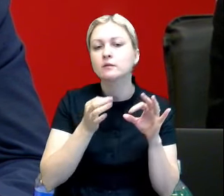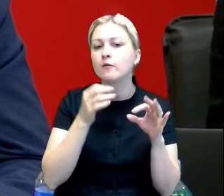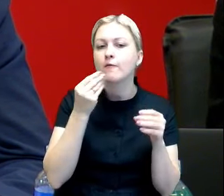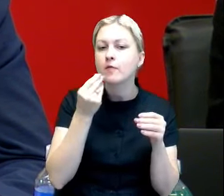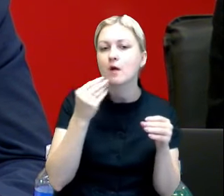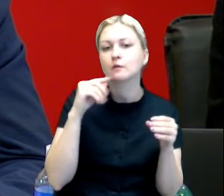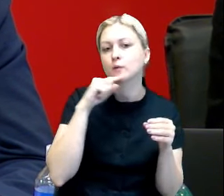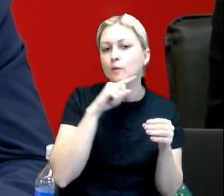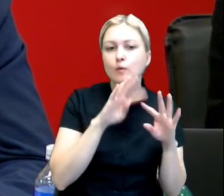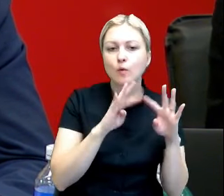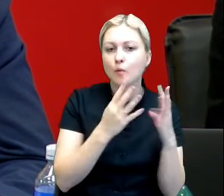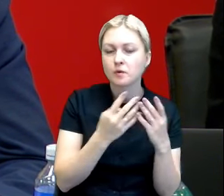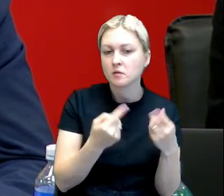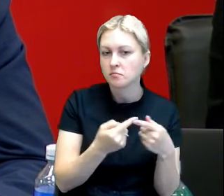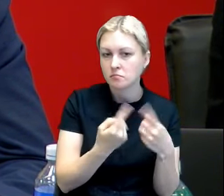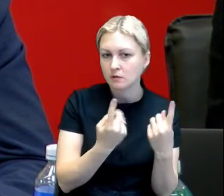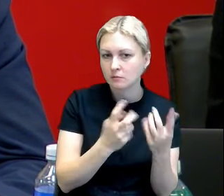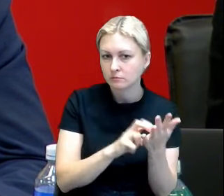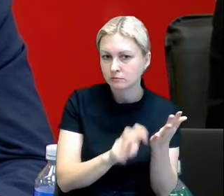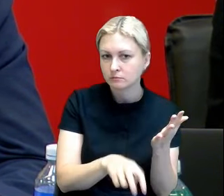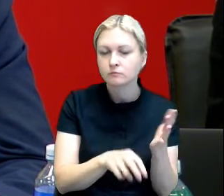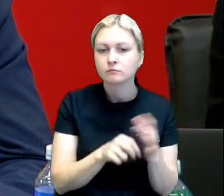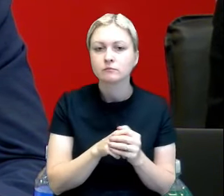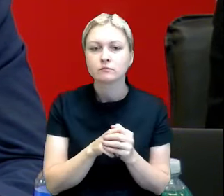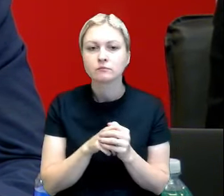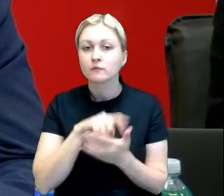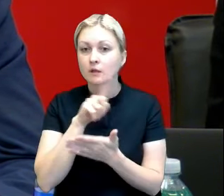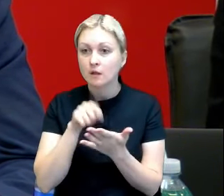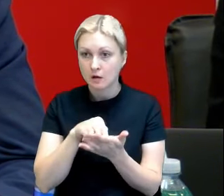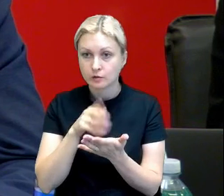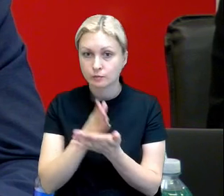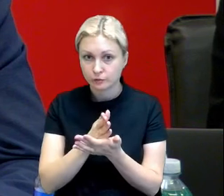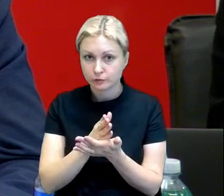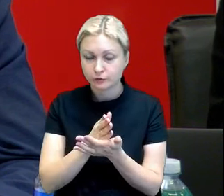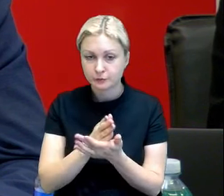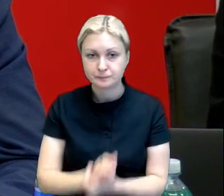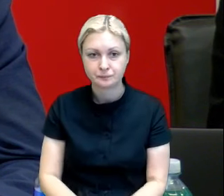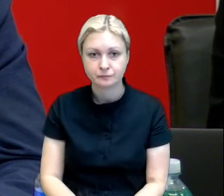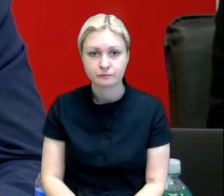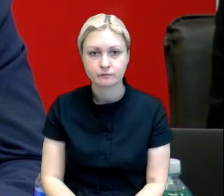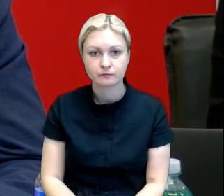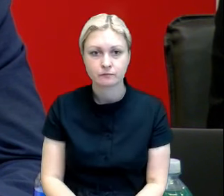ar būtų klausimų pranešėjui